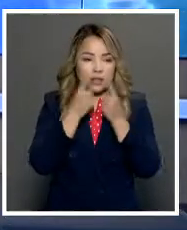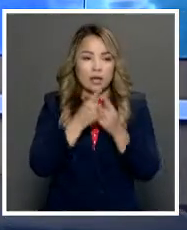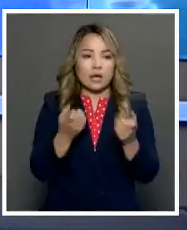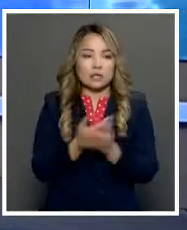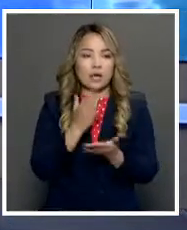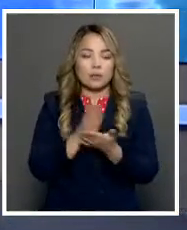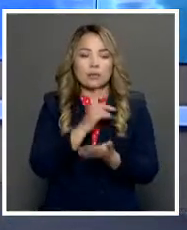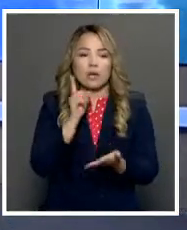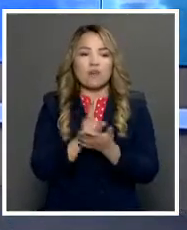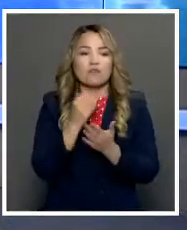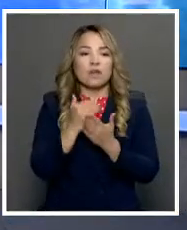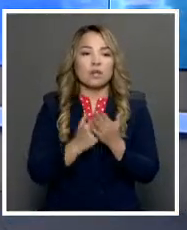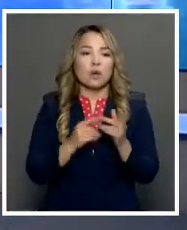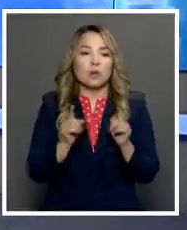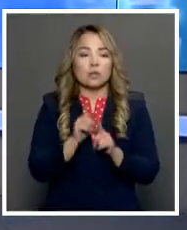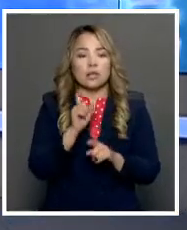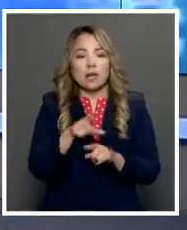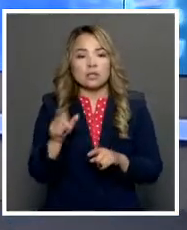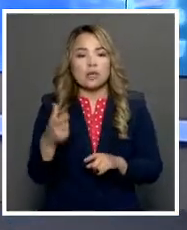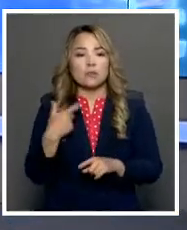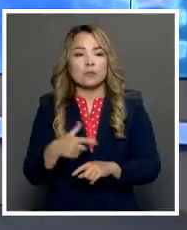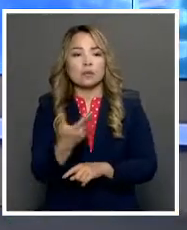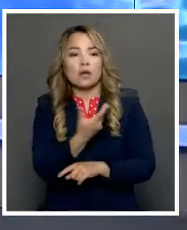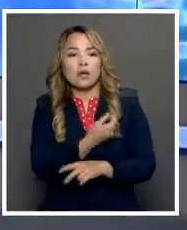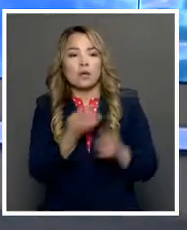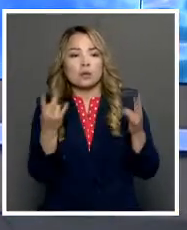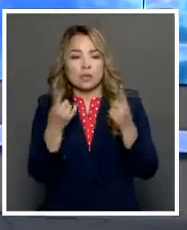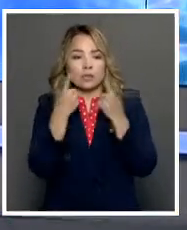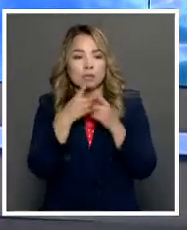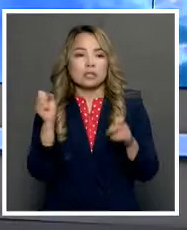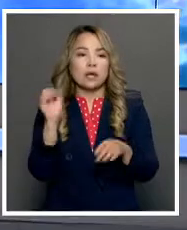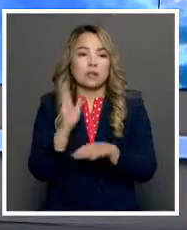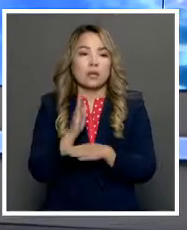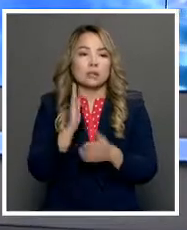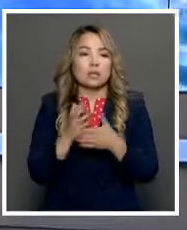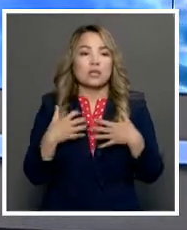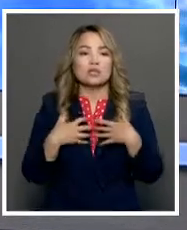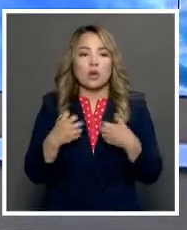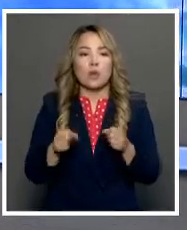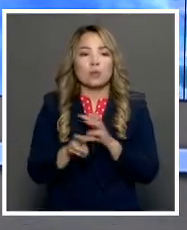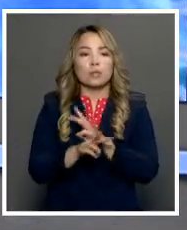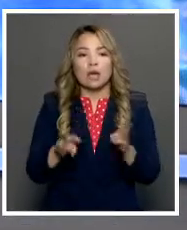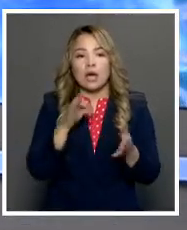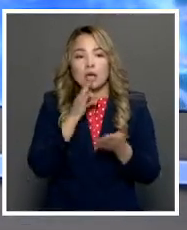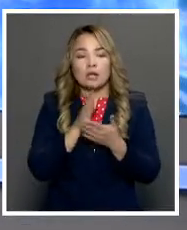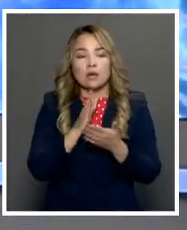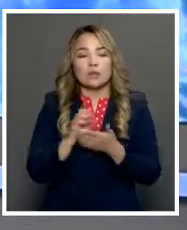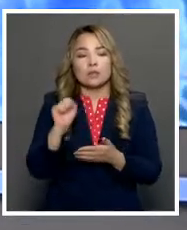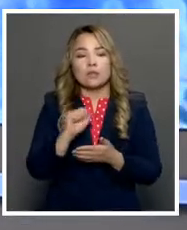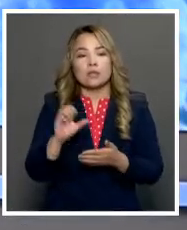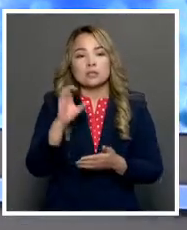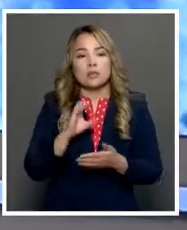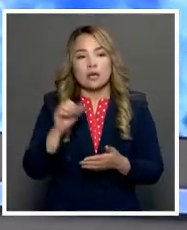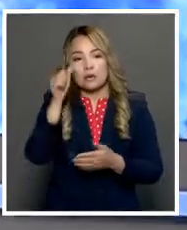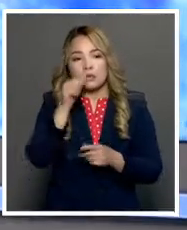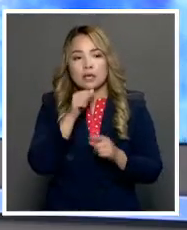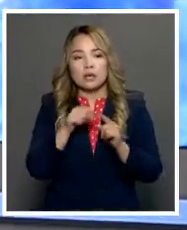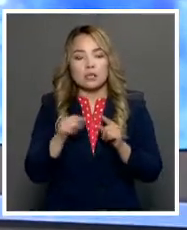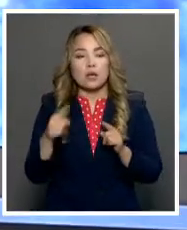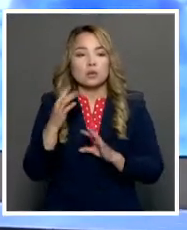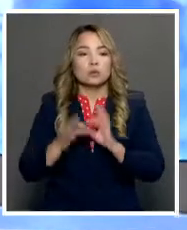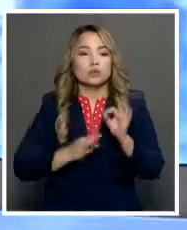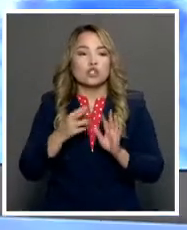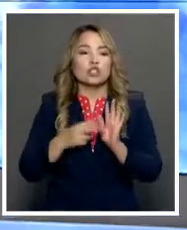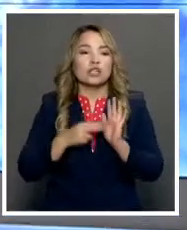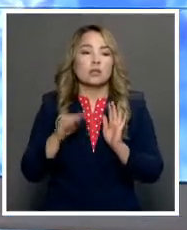Мамин тиісті ведомствоға халықты вакциналау жұмысын ширатуды тапсырды. Ал денсаулық сақтау министрлігі тамыз қыркүйек айларында тәулігіне